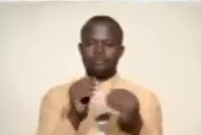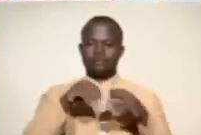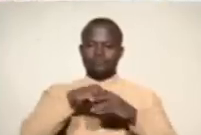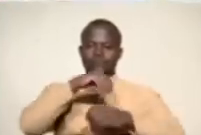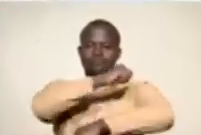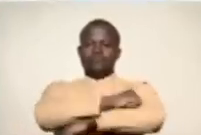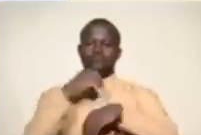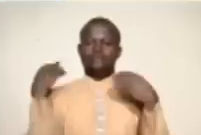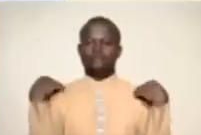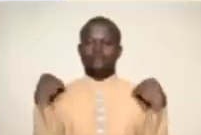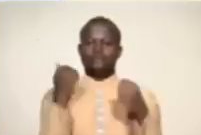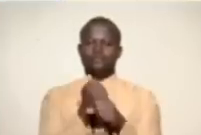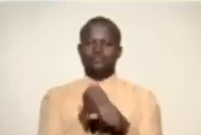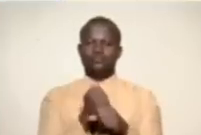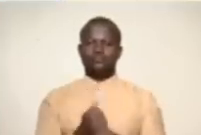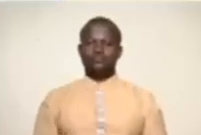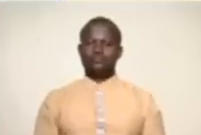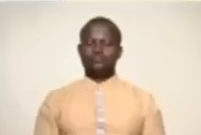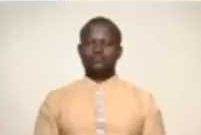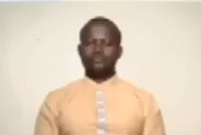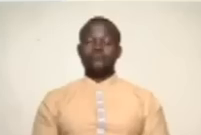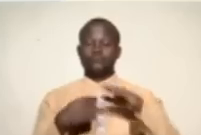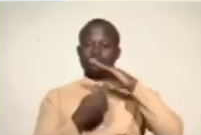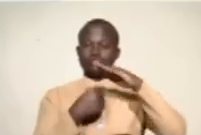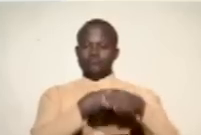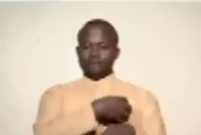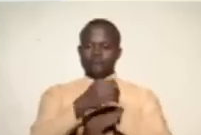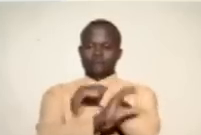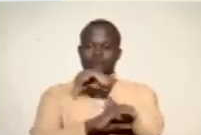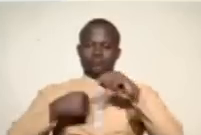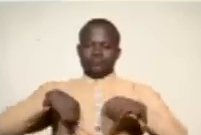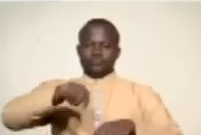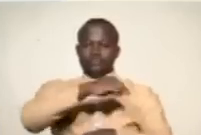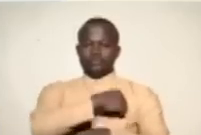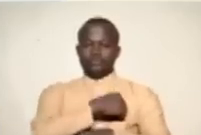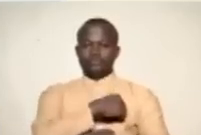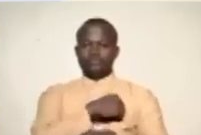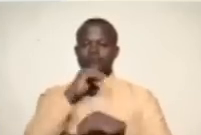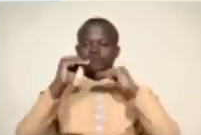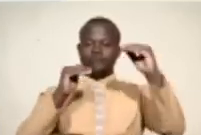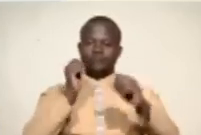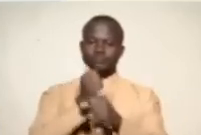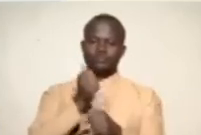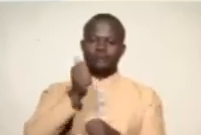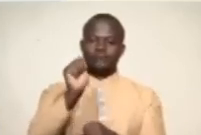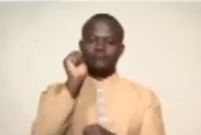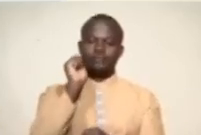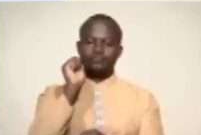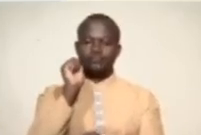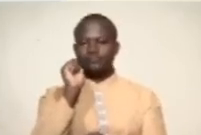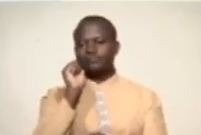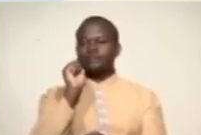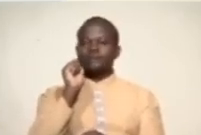mashuri kwimenyereza umwuga. Imiterere y'ubukungu bw'igihugu cyacu, urwego rw'abikorera rufite